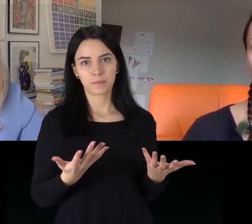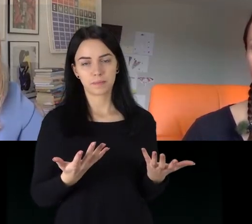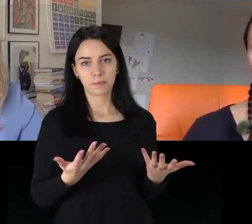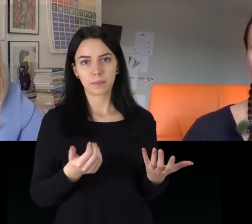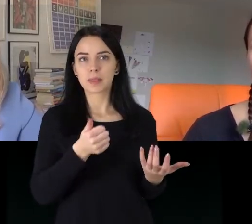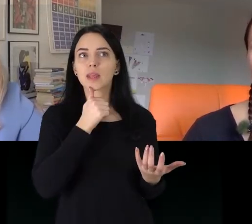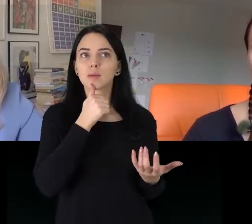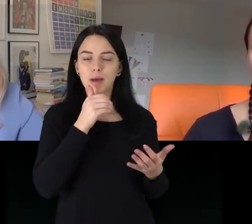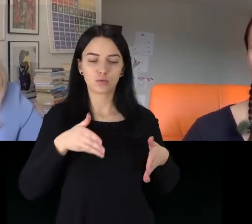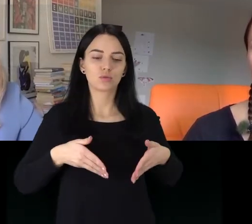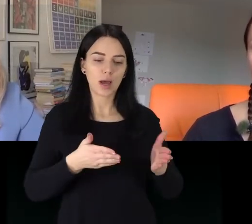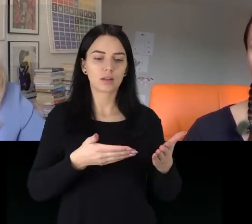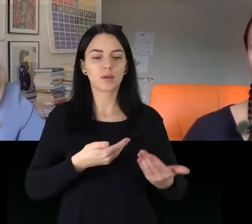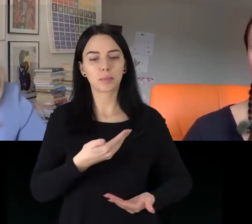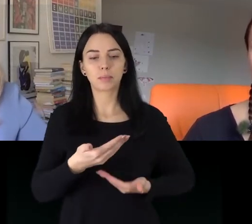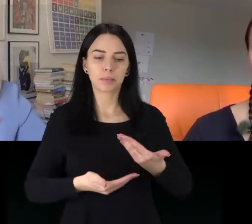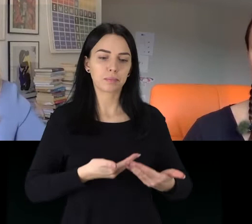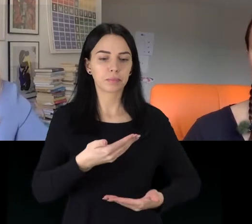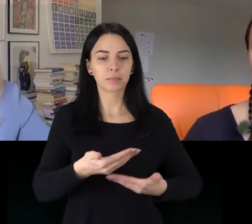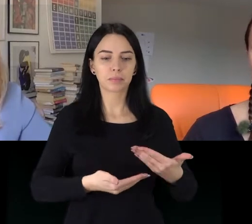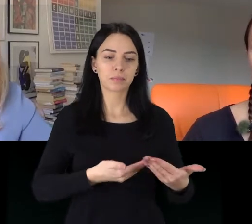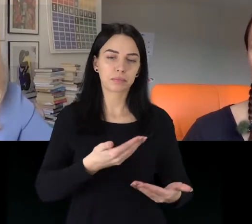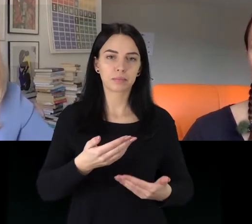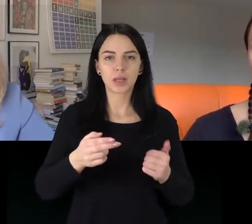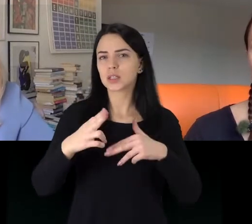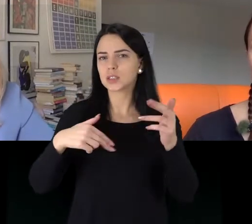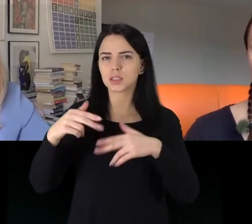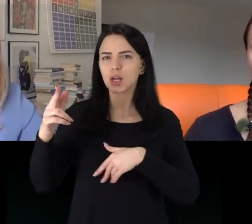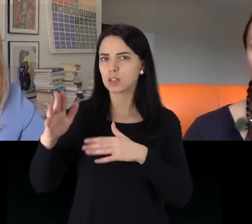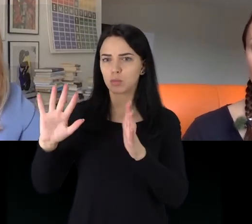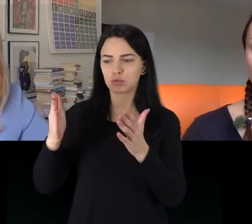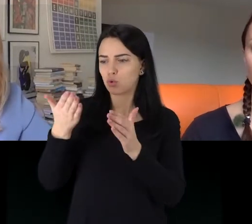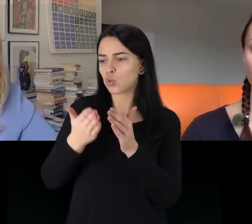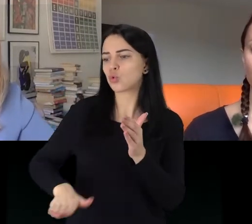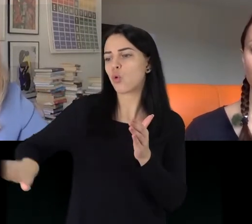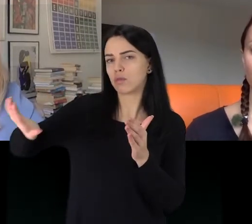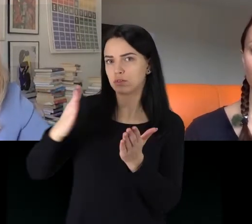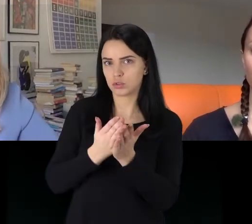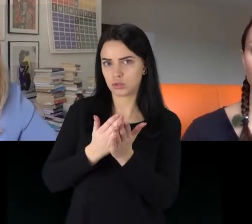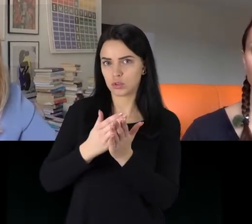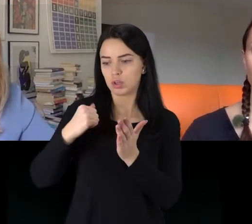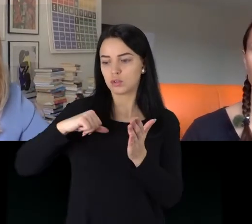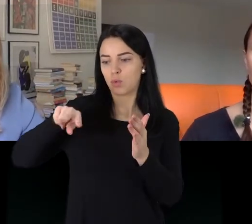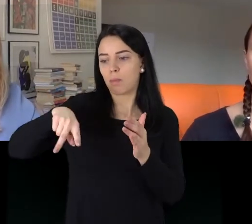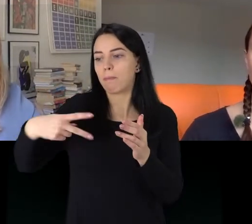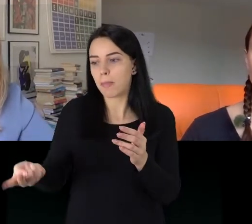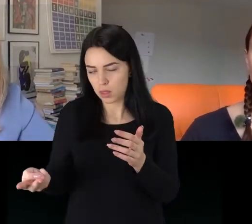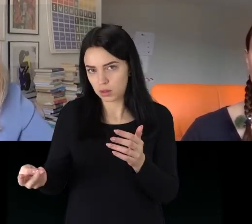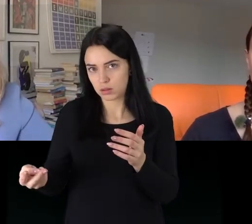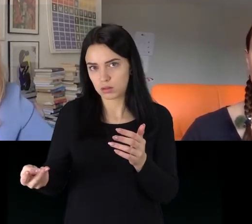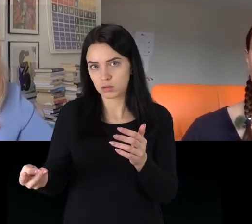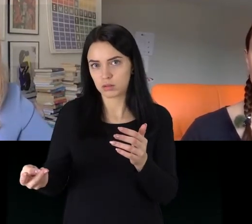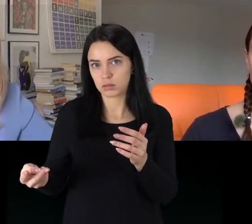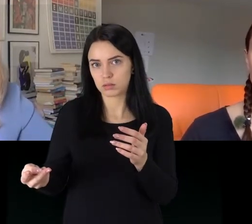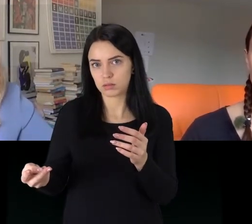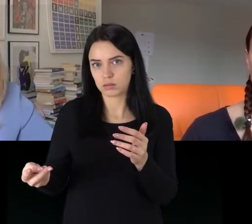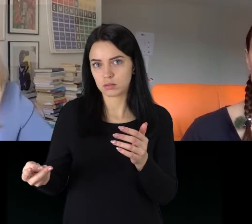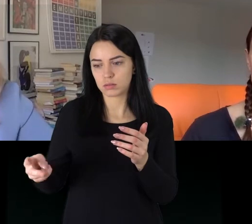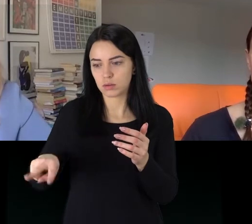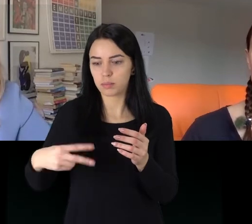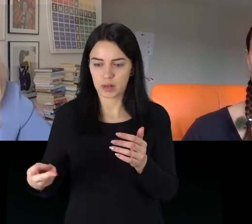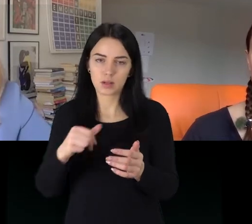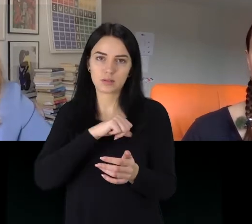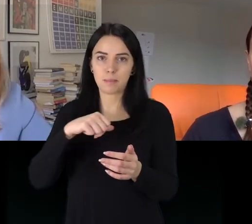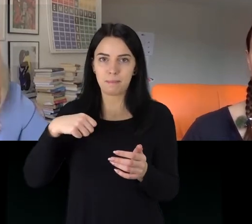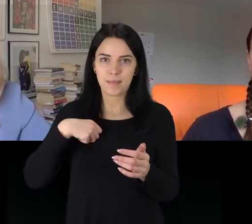einat gatve, ne, ir matot koks nors, nežinau, statybos vyksta griovys, ne, ir įkrito žmogus į tą griovą. Įkrito. Nes pats